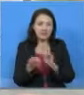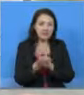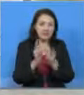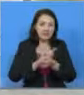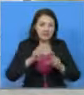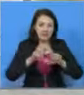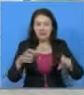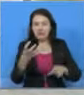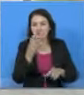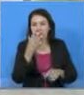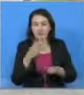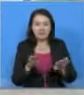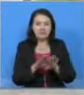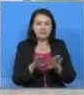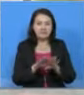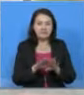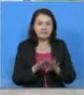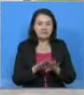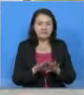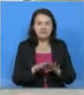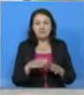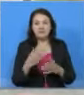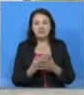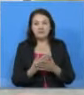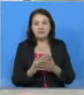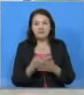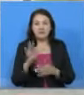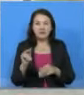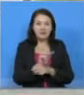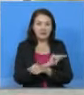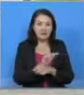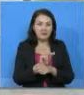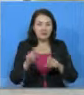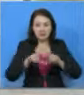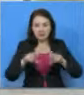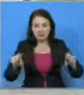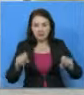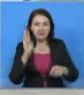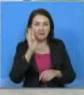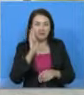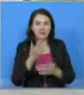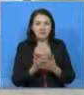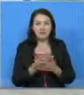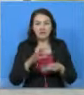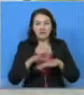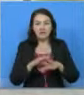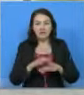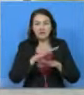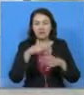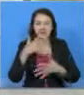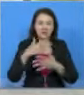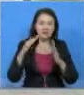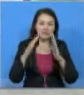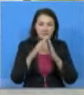труб теплоснабжения, также речь идет о ремонте труб водоснабжения и водоотведения в многоквартирных